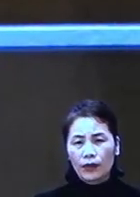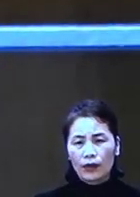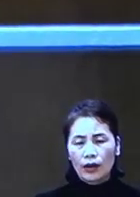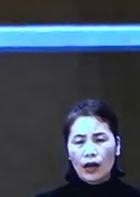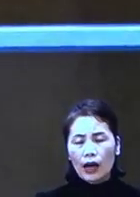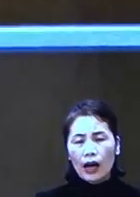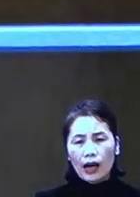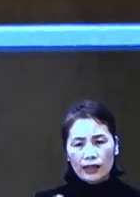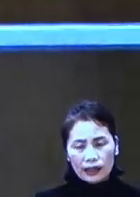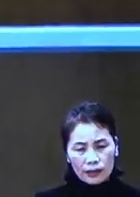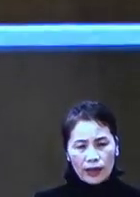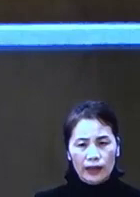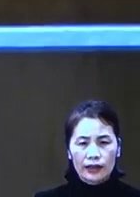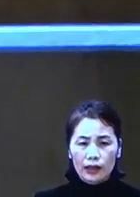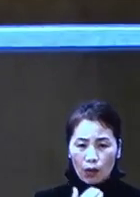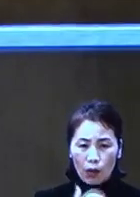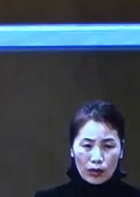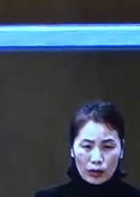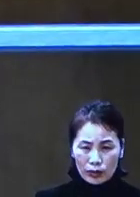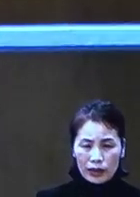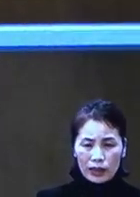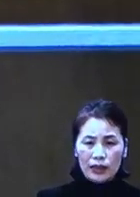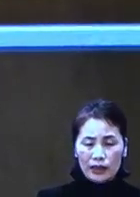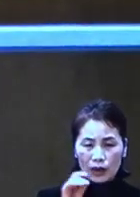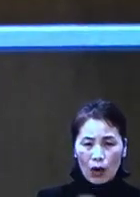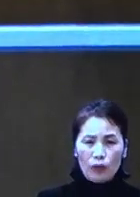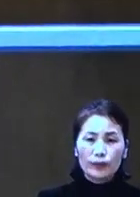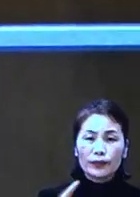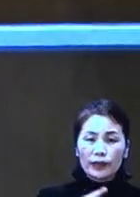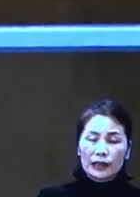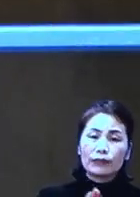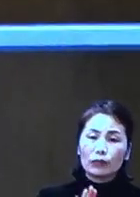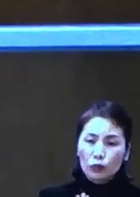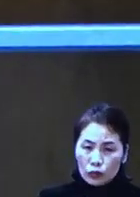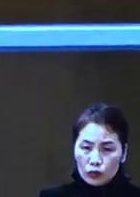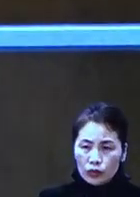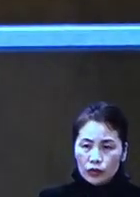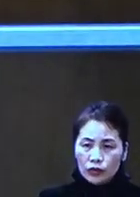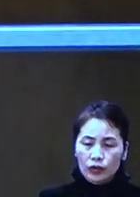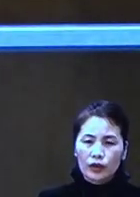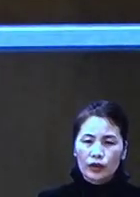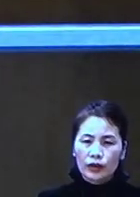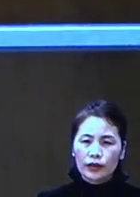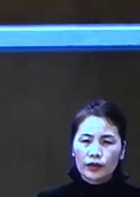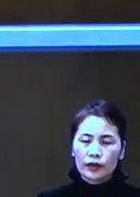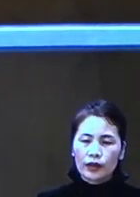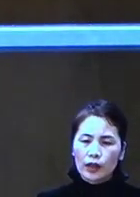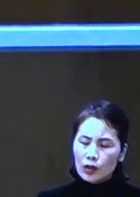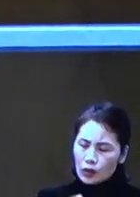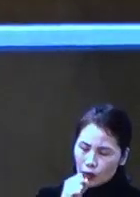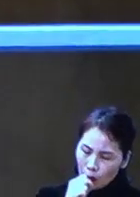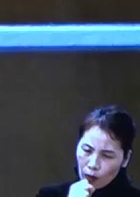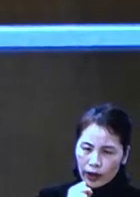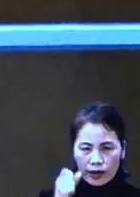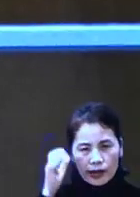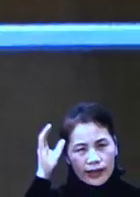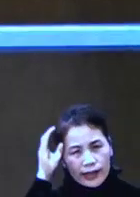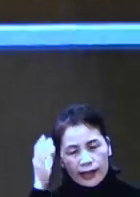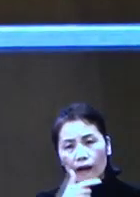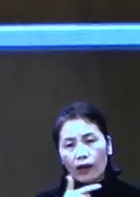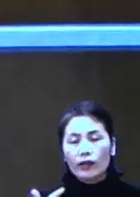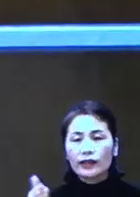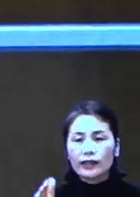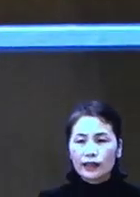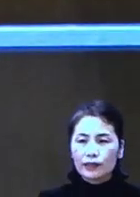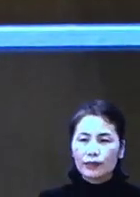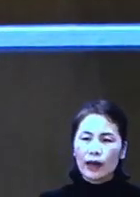있습니다. 취임 초 인사혁신 키워드를 내세우며 산뜻한 출발을 알렸지만 덕수산구 출신